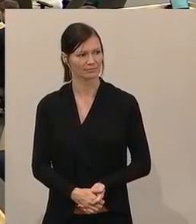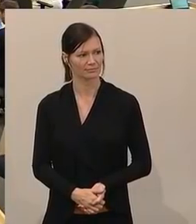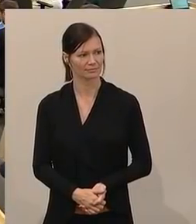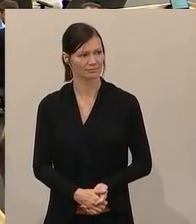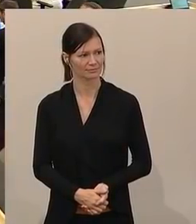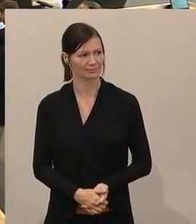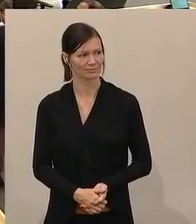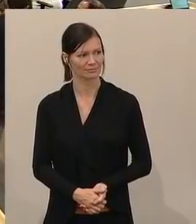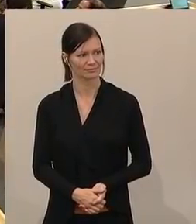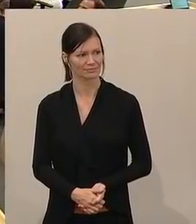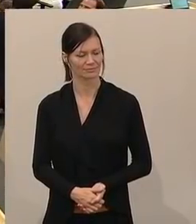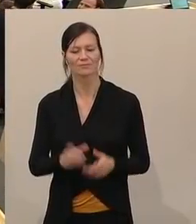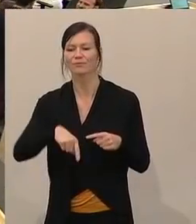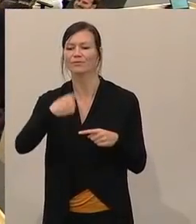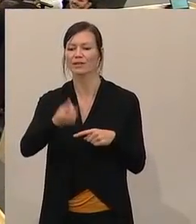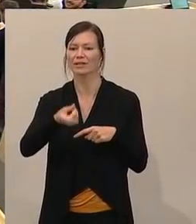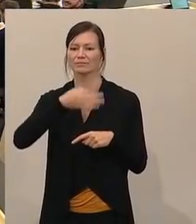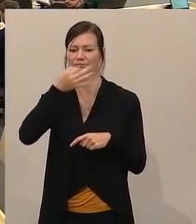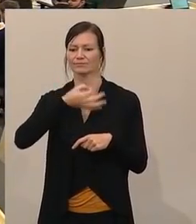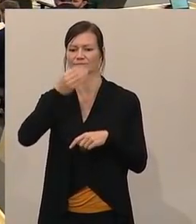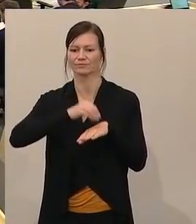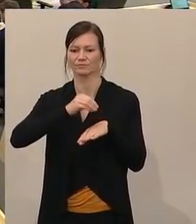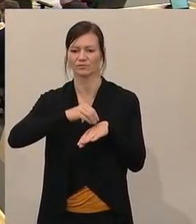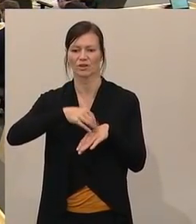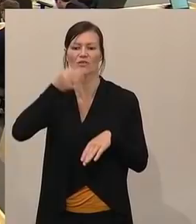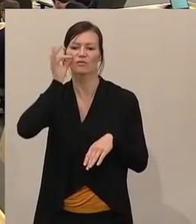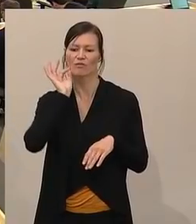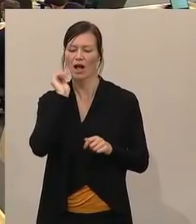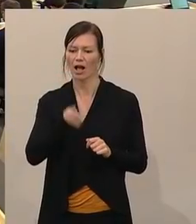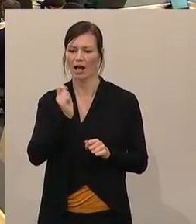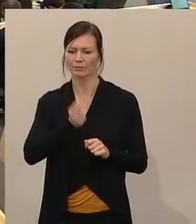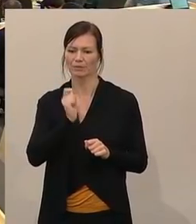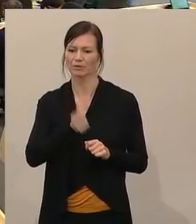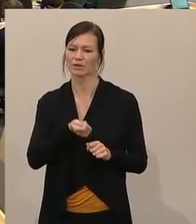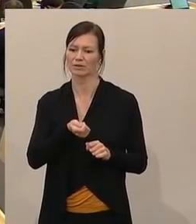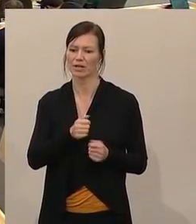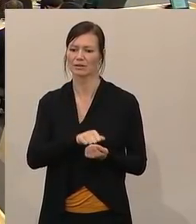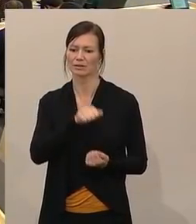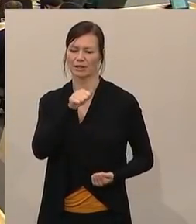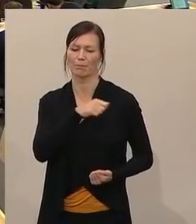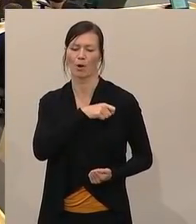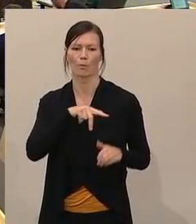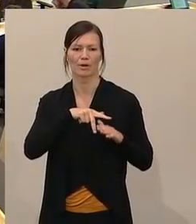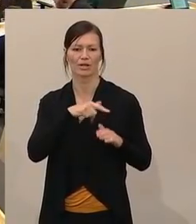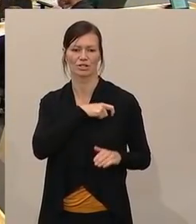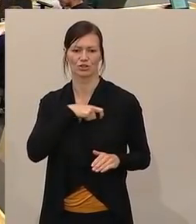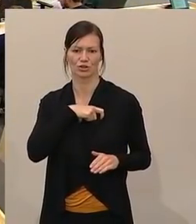Als nächste Rednerin, ist Marta Bissmann, vormals Liste Pilz, jetzt ohne Fraktion.